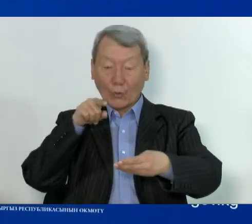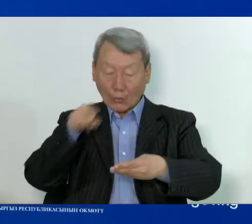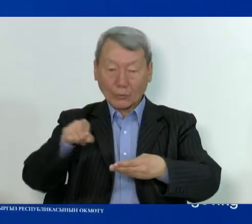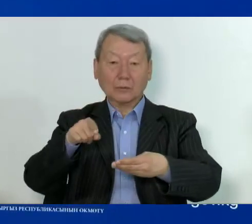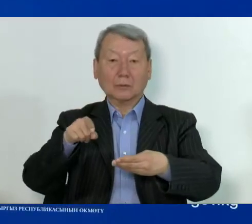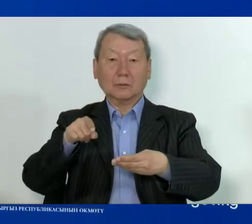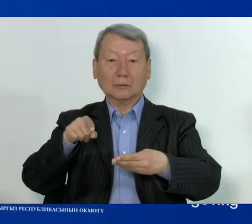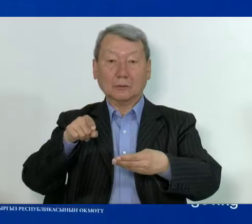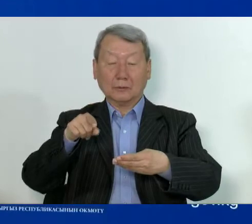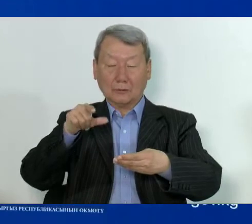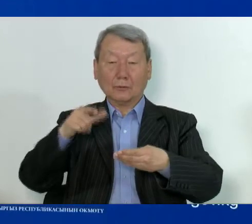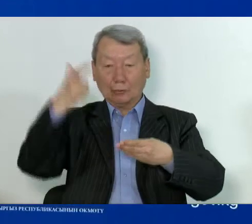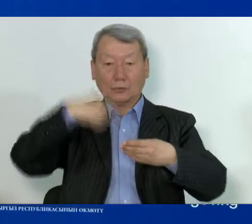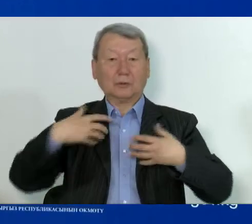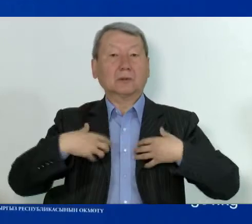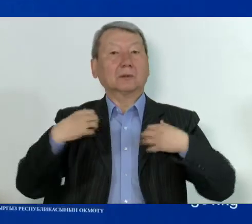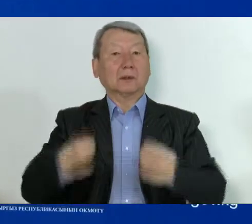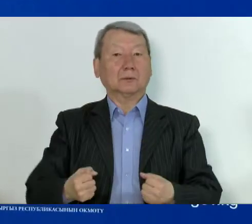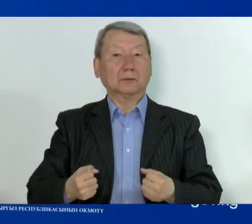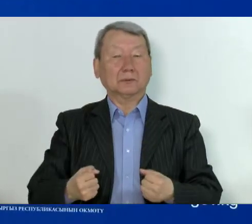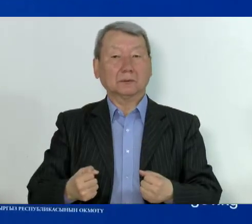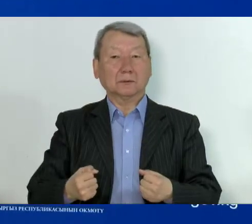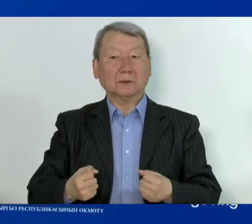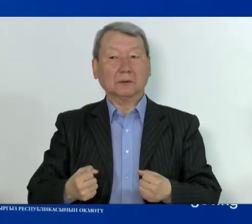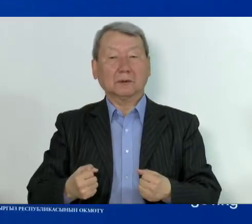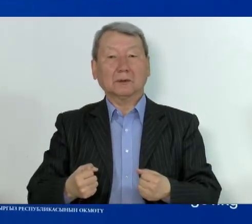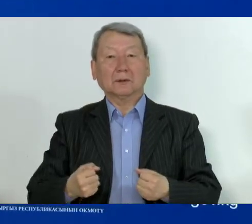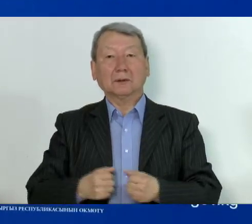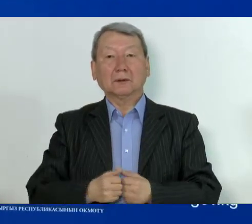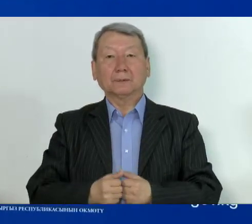они выздоровели.